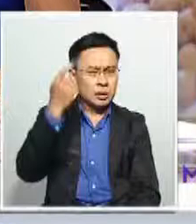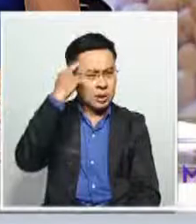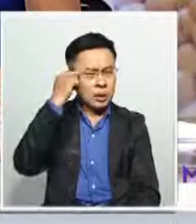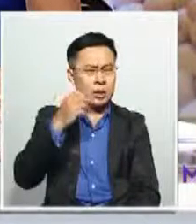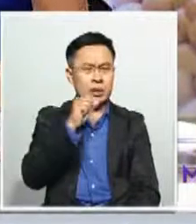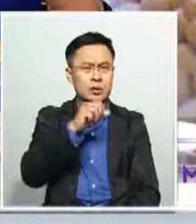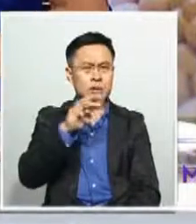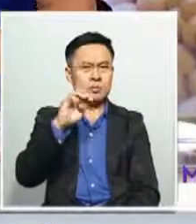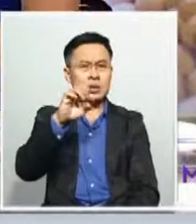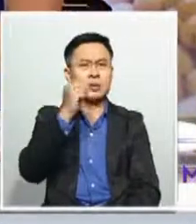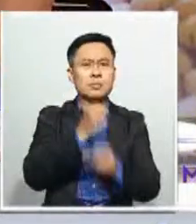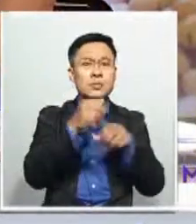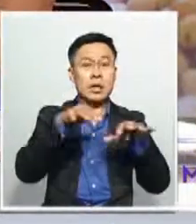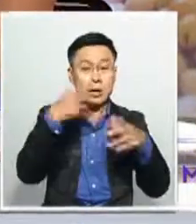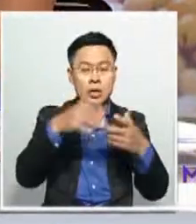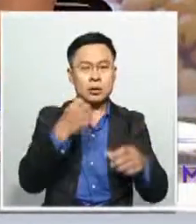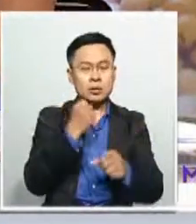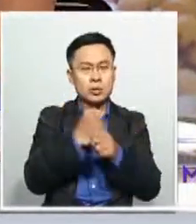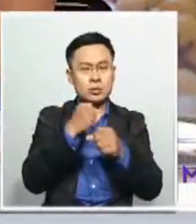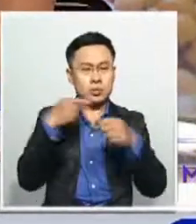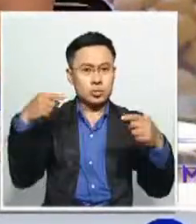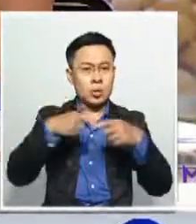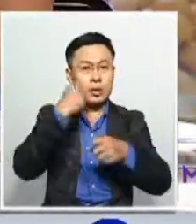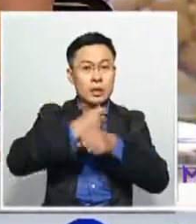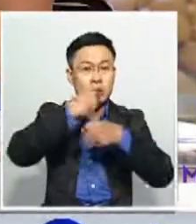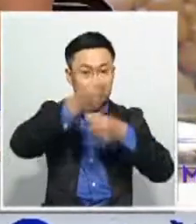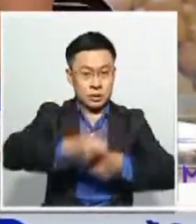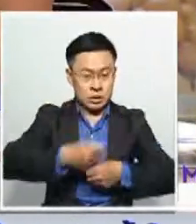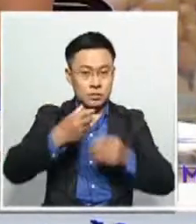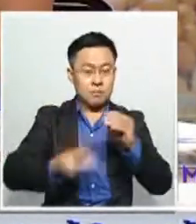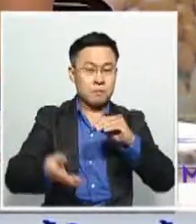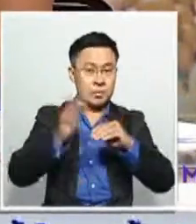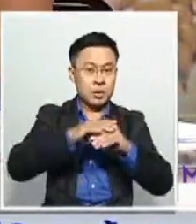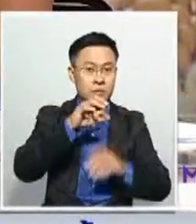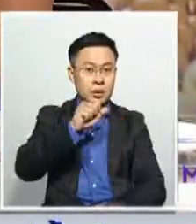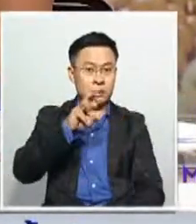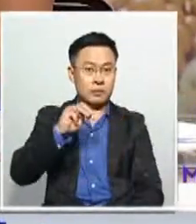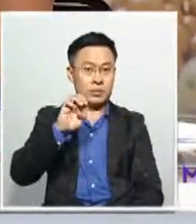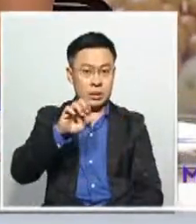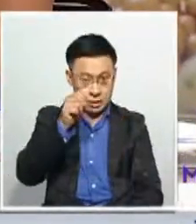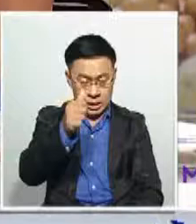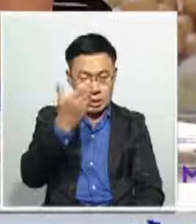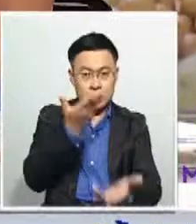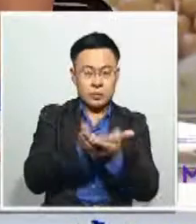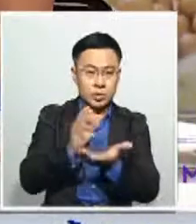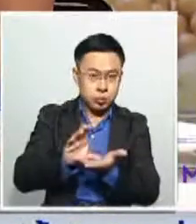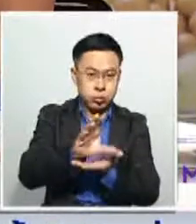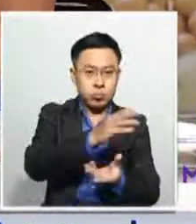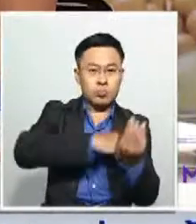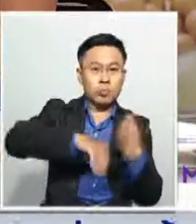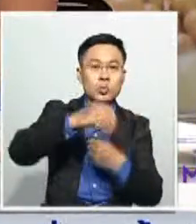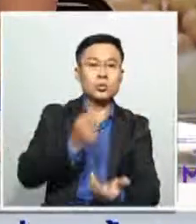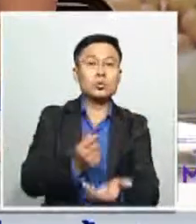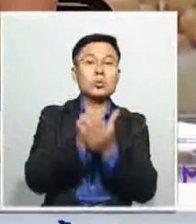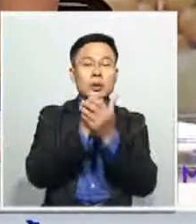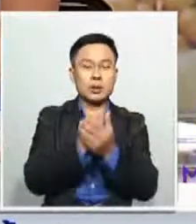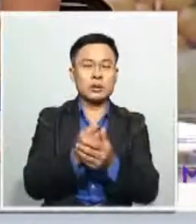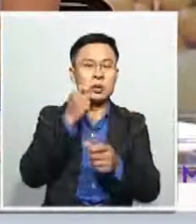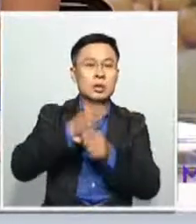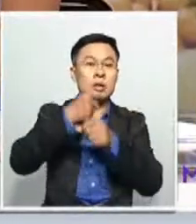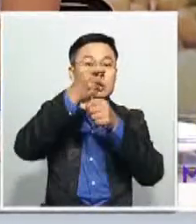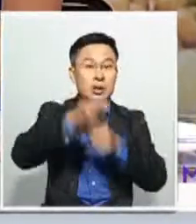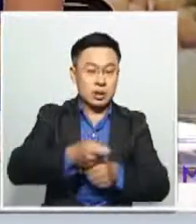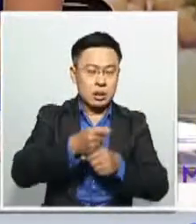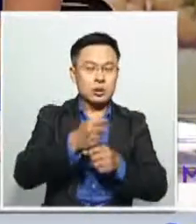ธรรมดาเนี่ยมันก็เกิดไปแล ้ วแต่ว่าเกษตรเนี่ยจะเป็น SME ได้ไหมเป็นได้แต่ว่าต้องมีเงินสนับสนุนจากภาครัฐก็คือธ.ก.ส.เข้